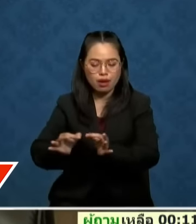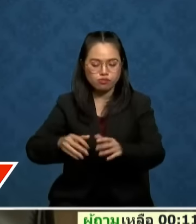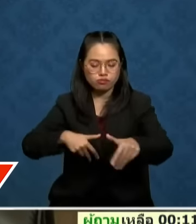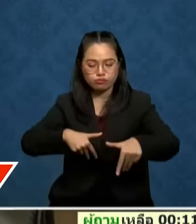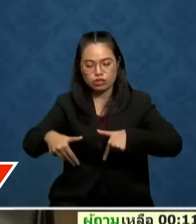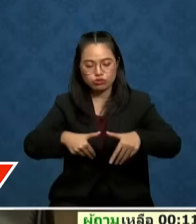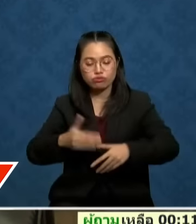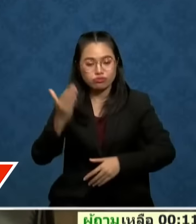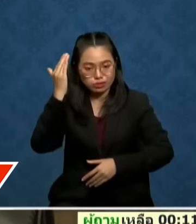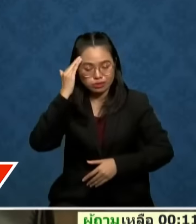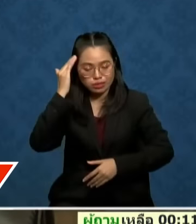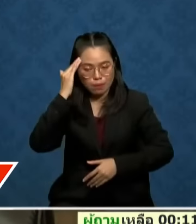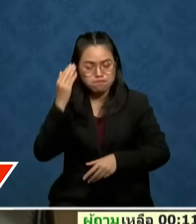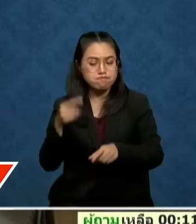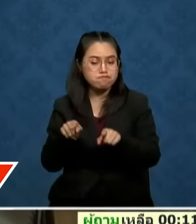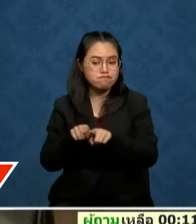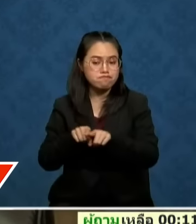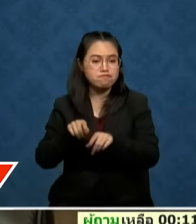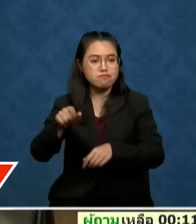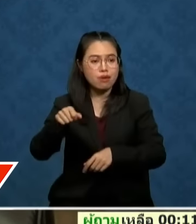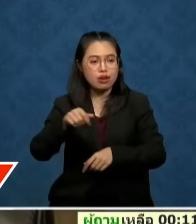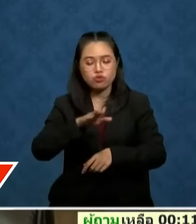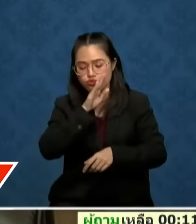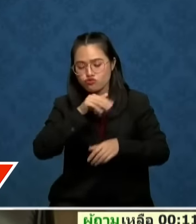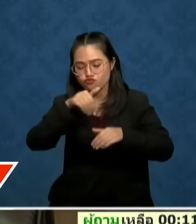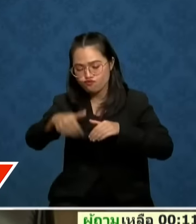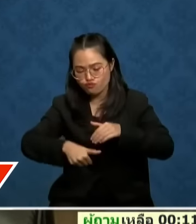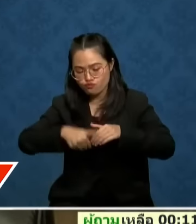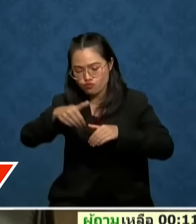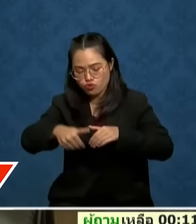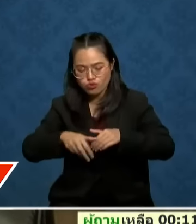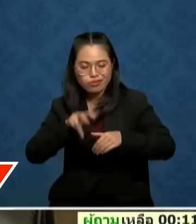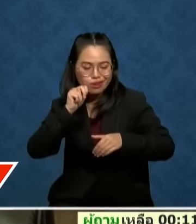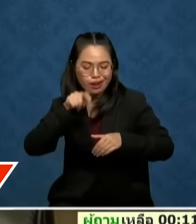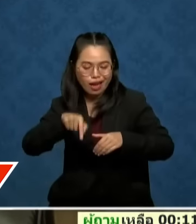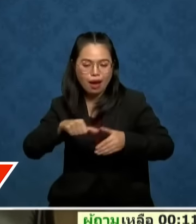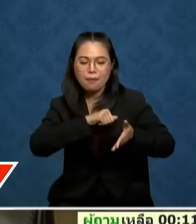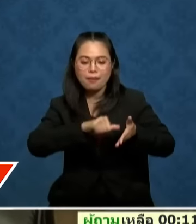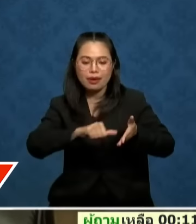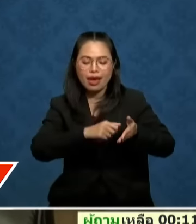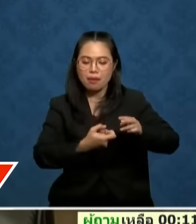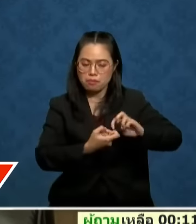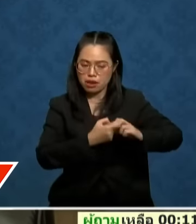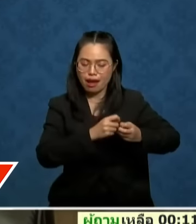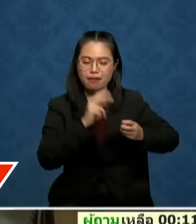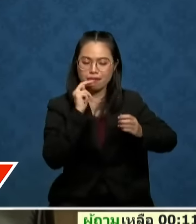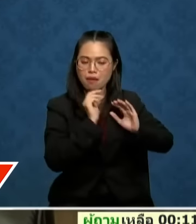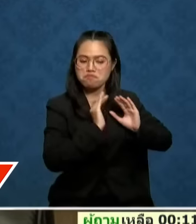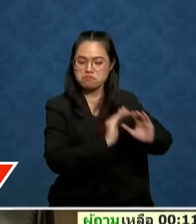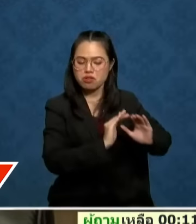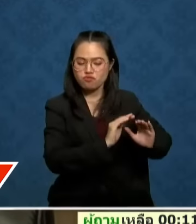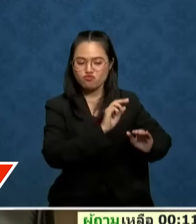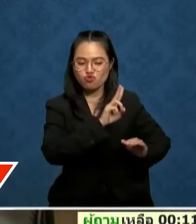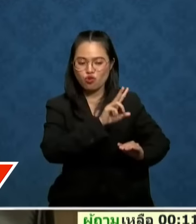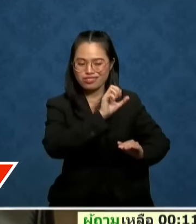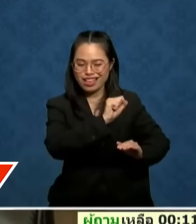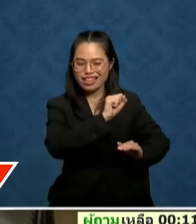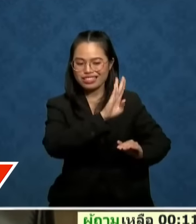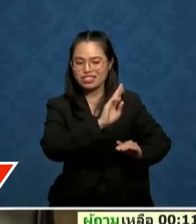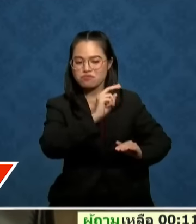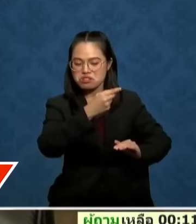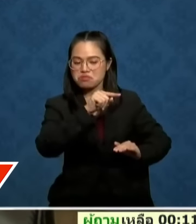ราบร่วมกันหรือไม่เพราะว่าการที่ทำทางผันน้ำและเบี่ยงน้ำเนี่ยมันจะช่วยแก้ปัญหาการสะสมของน้ำ 240,000 คิวได้จริงหรือไม่อย่างไร